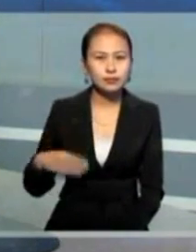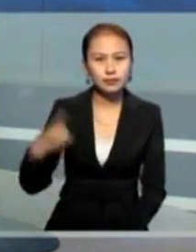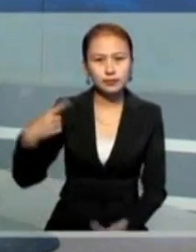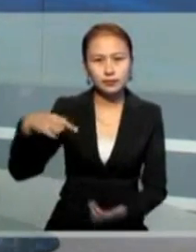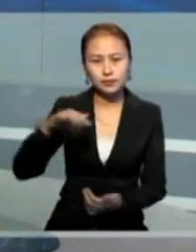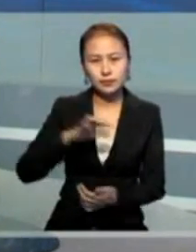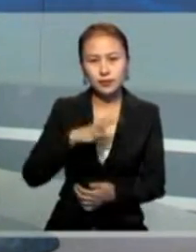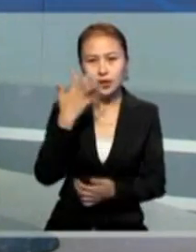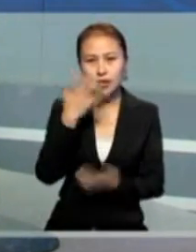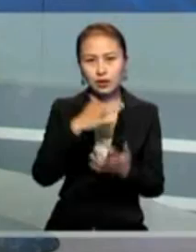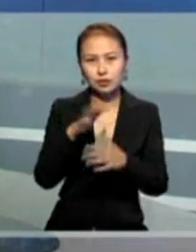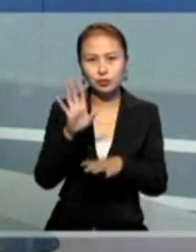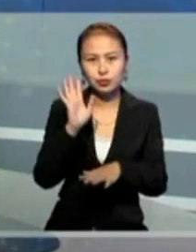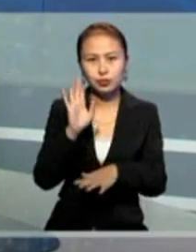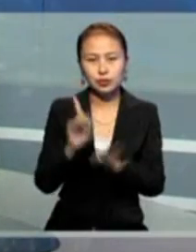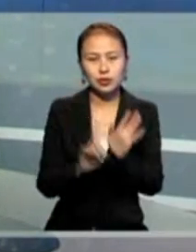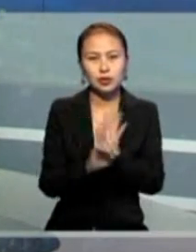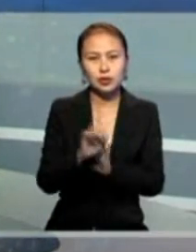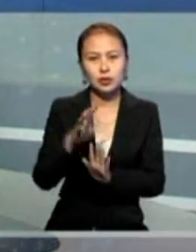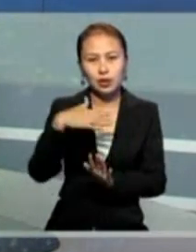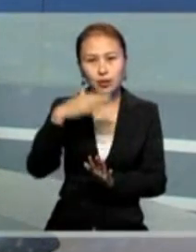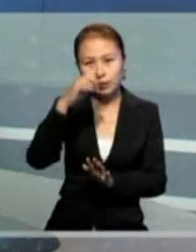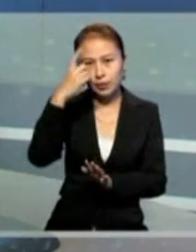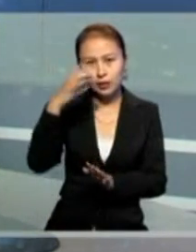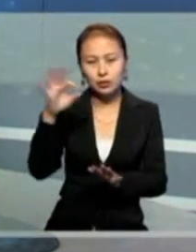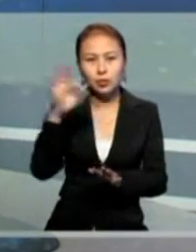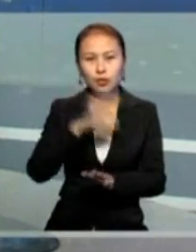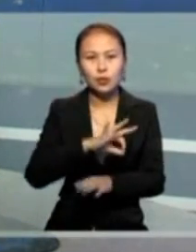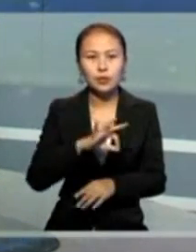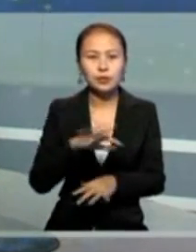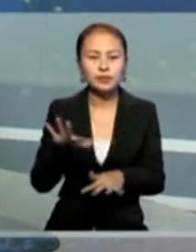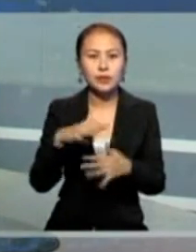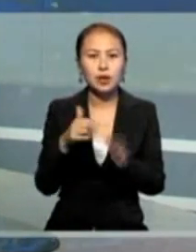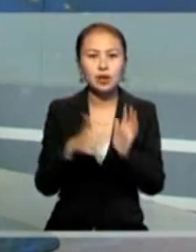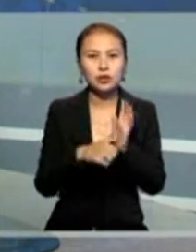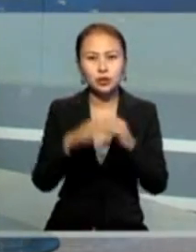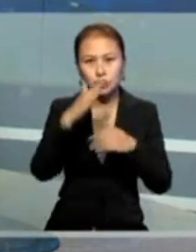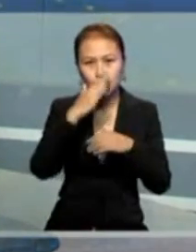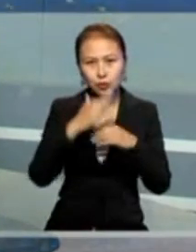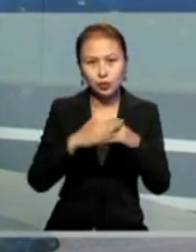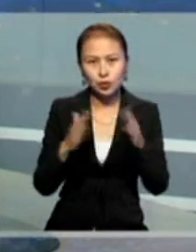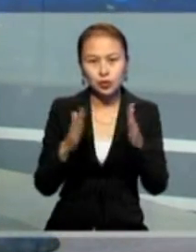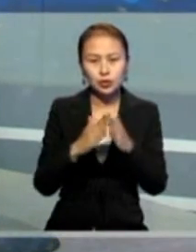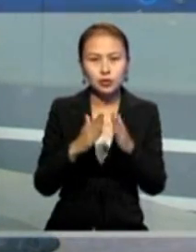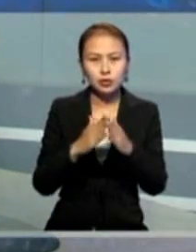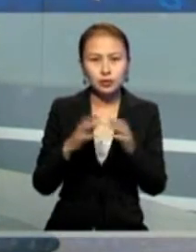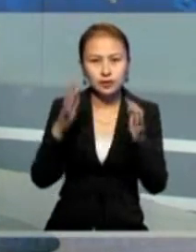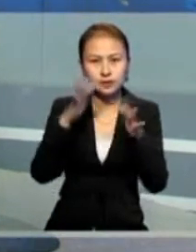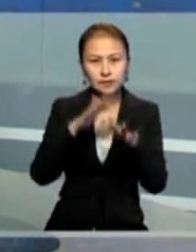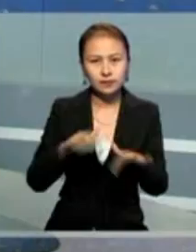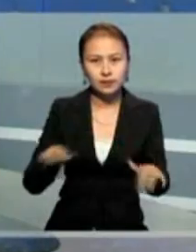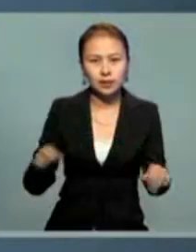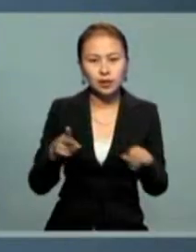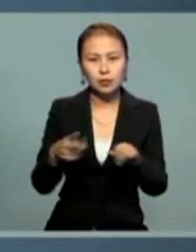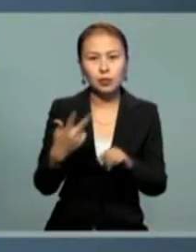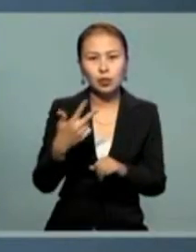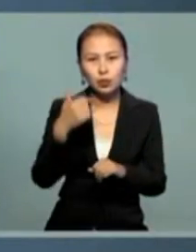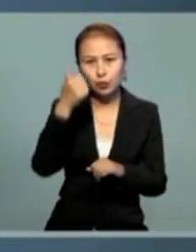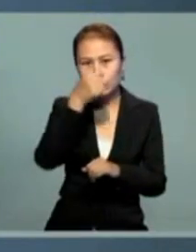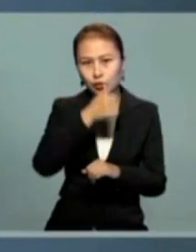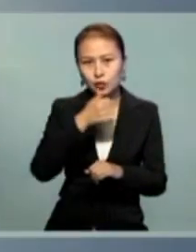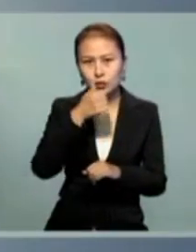Францияны аптап ыстық қыспақ қала бастады. Ауа райының қолайсыздығынан елдің батысында 600-ге жуық үй жарықсыз қалды. Ел